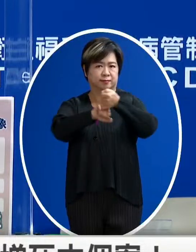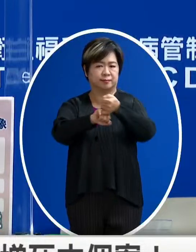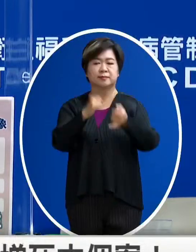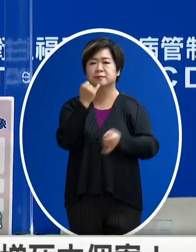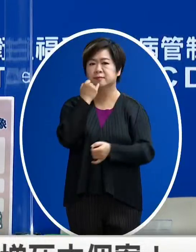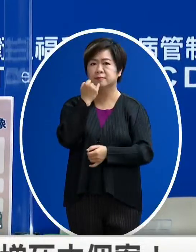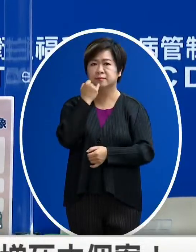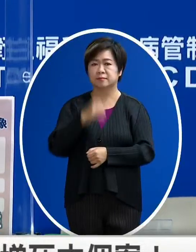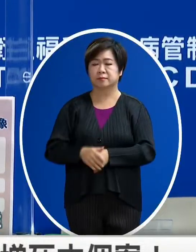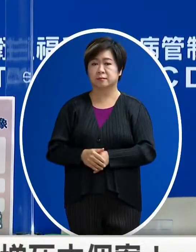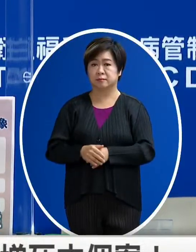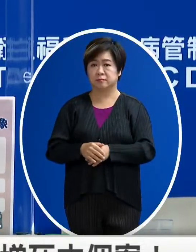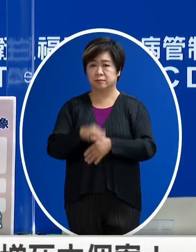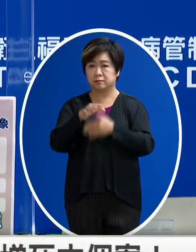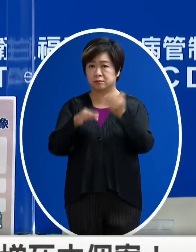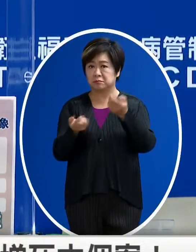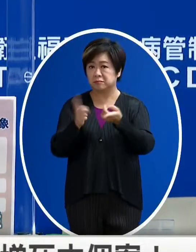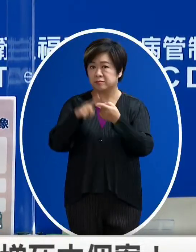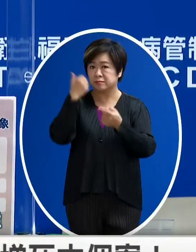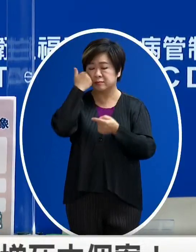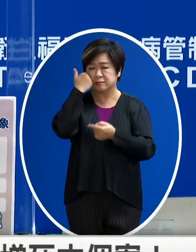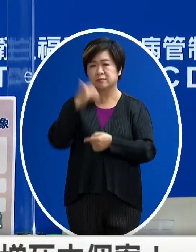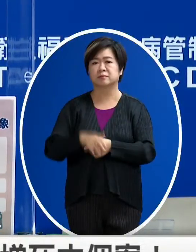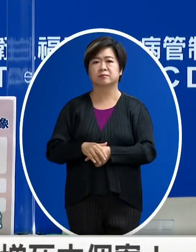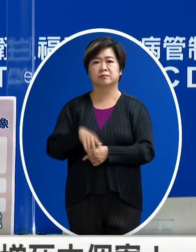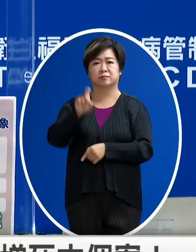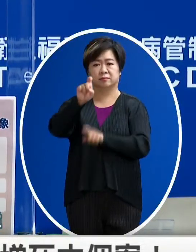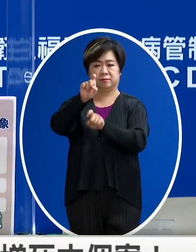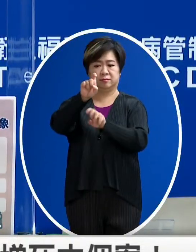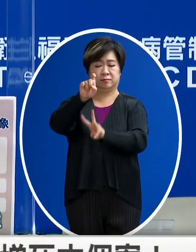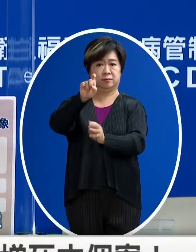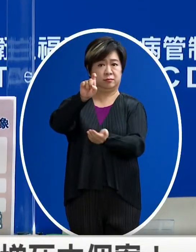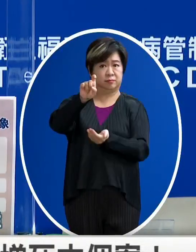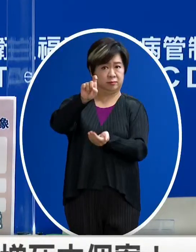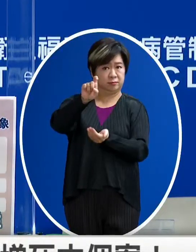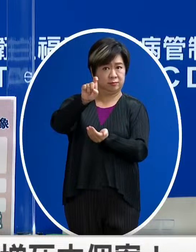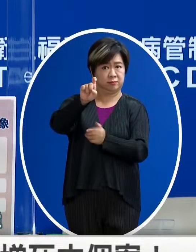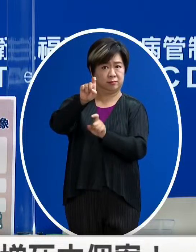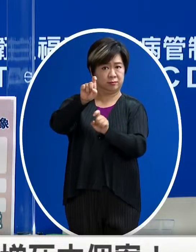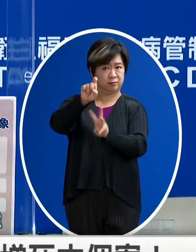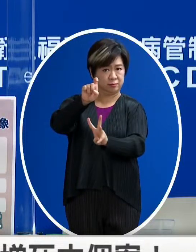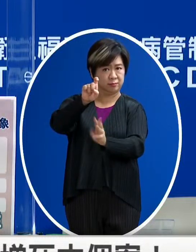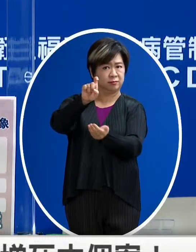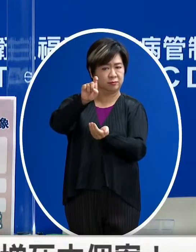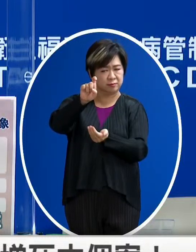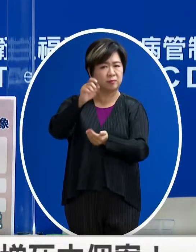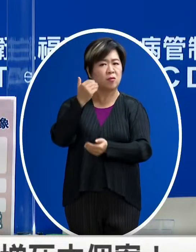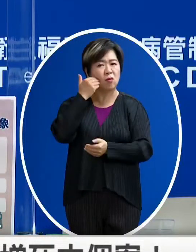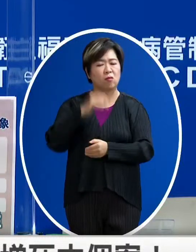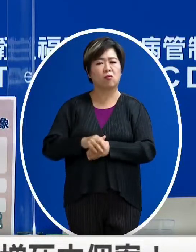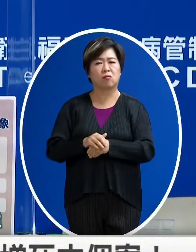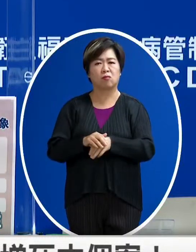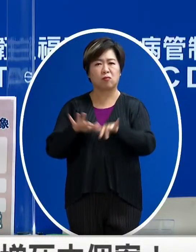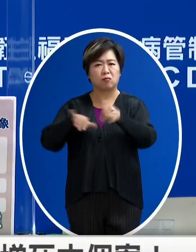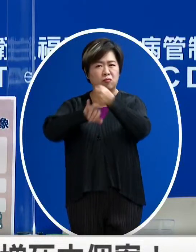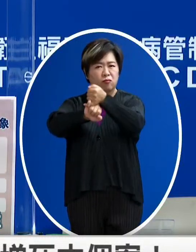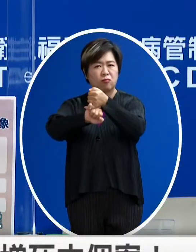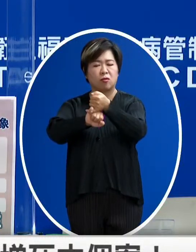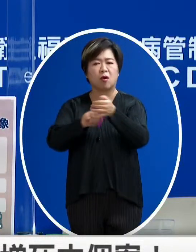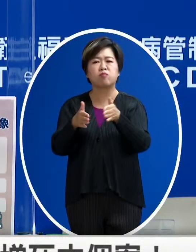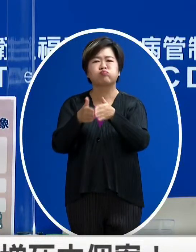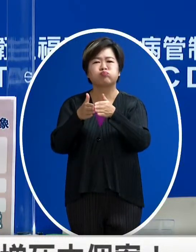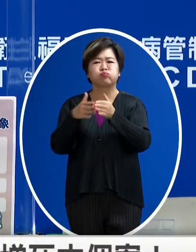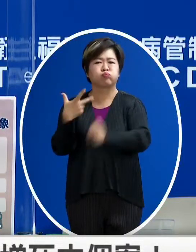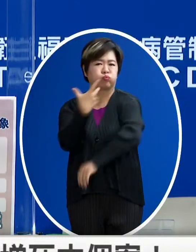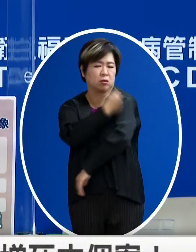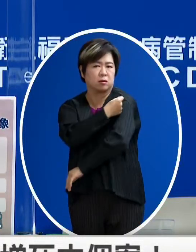符合资格的对象是。10月13号前，就是你有在预约平台上面有登记过